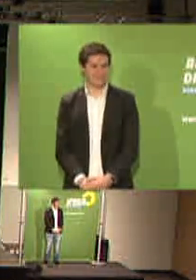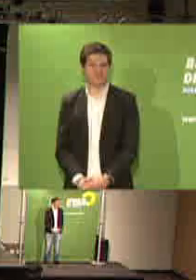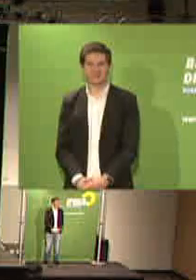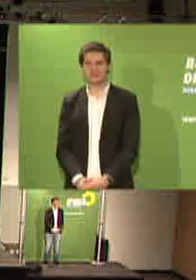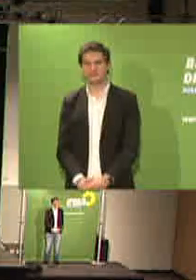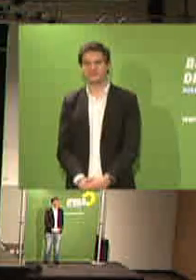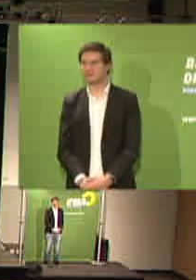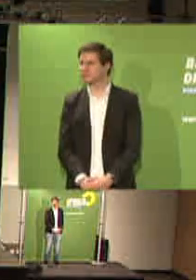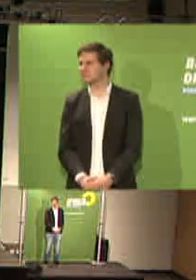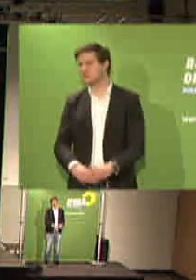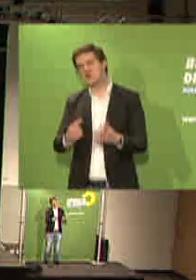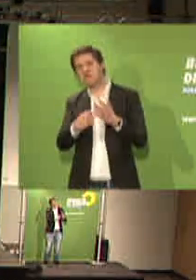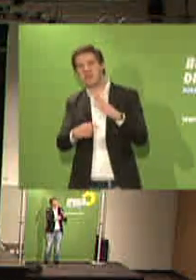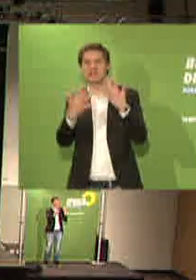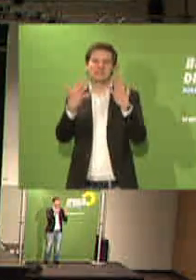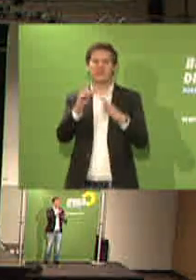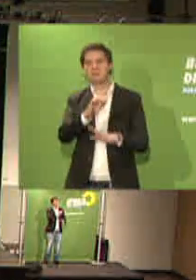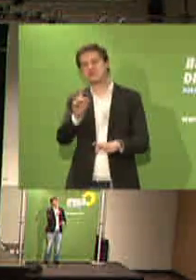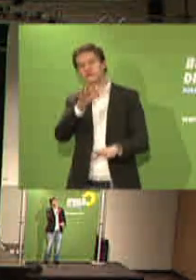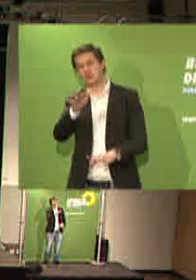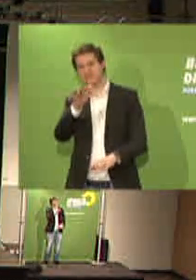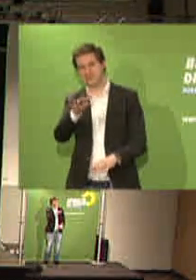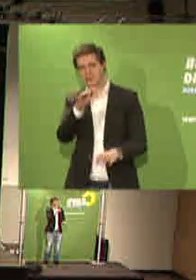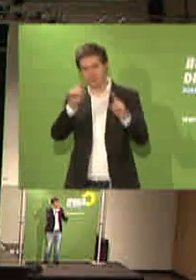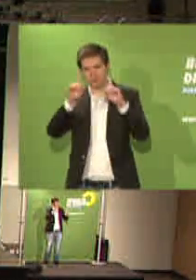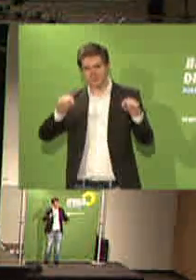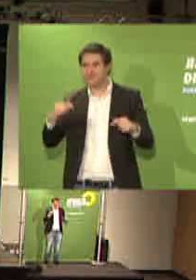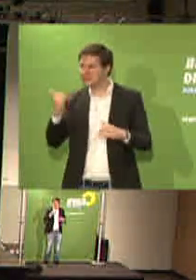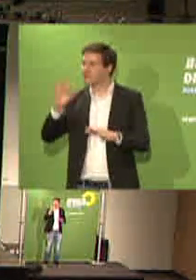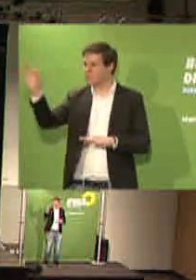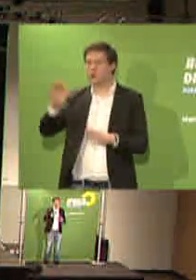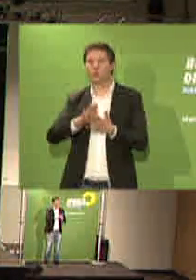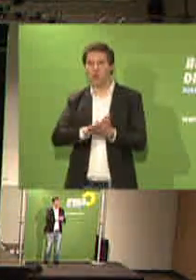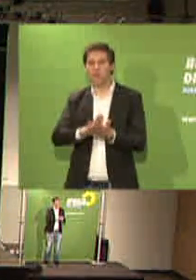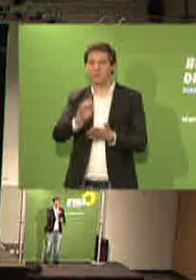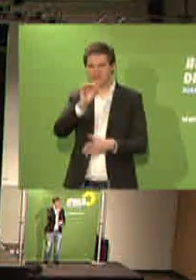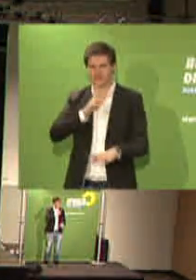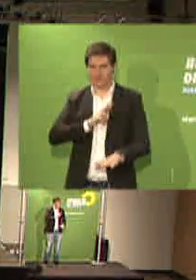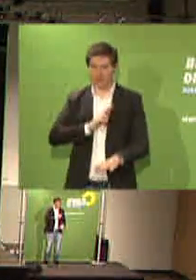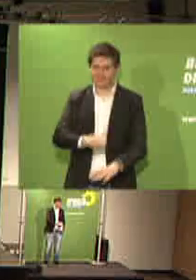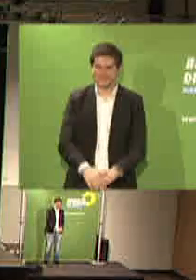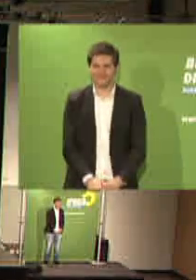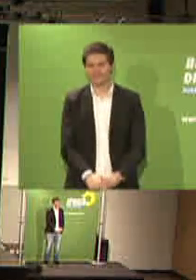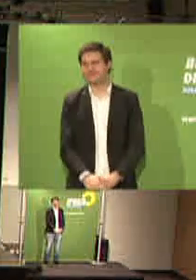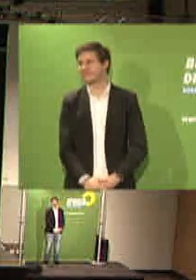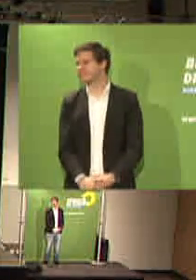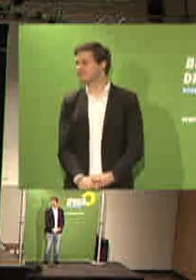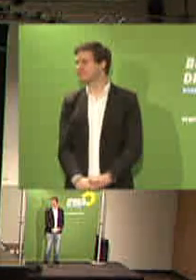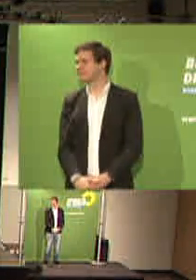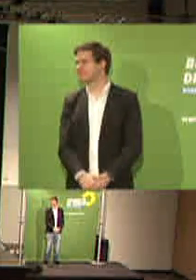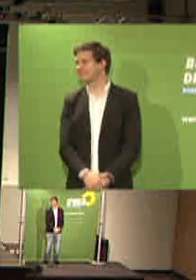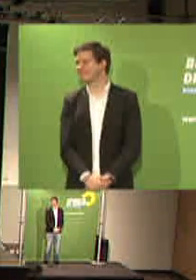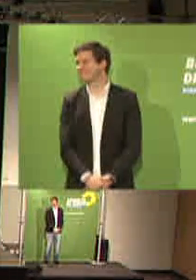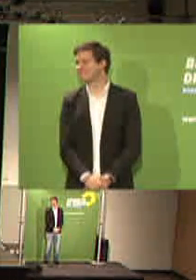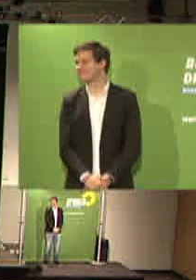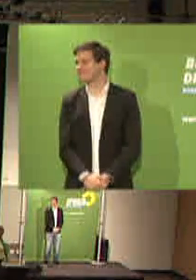Es fehlen noch so 10 bis 15 Stimmzettel, die werden gerade noch produziert. Ein bisschen hinten, Geduld hinten, noch, hinten vom